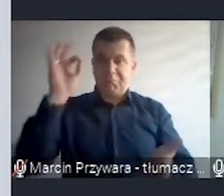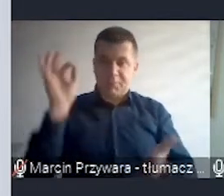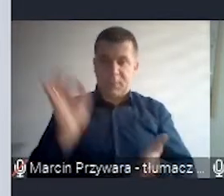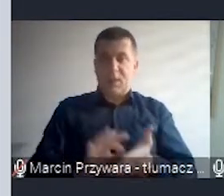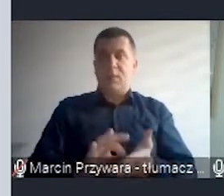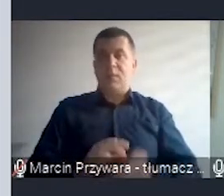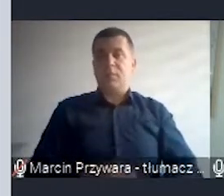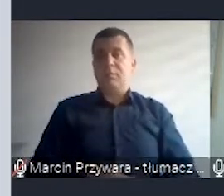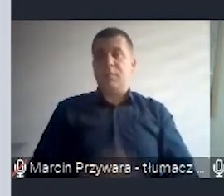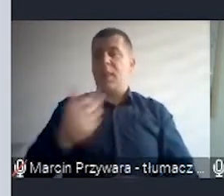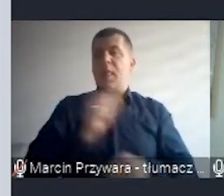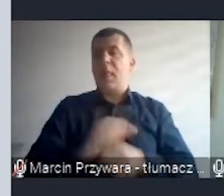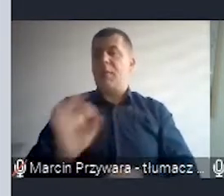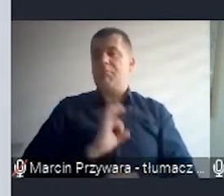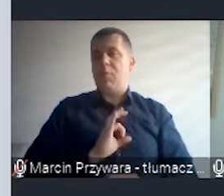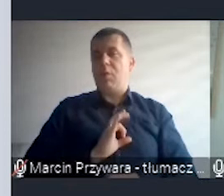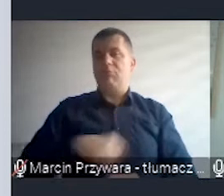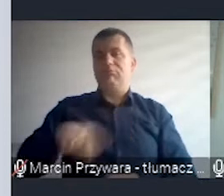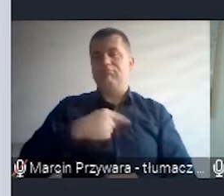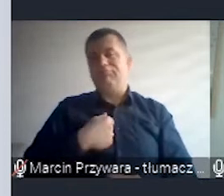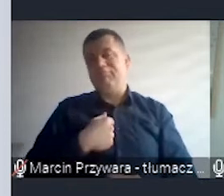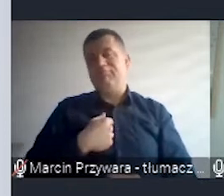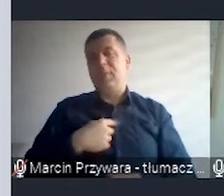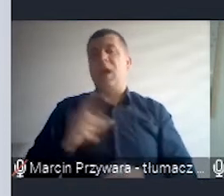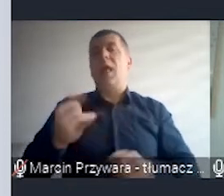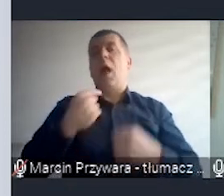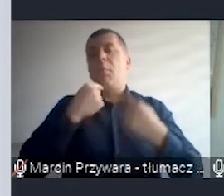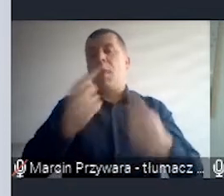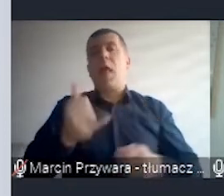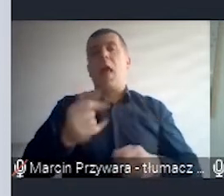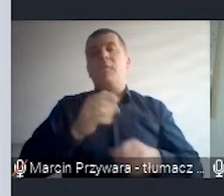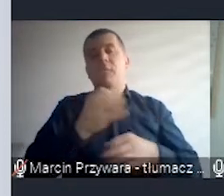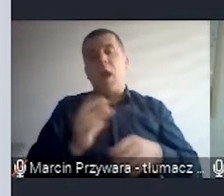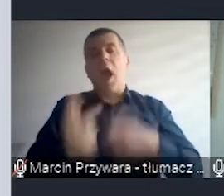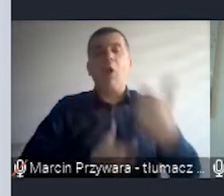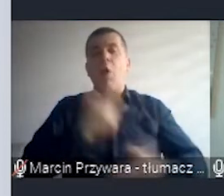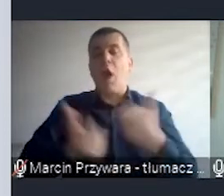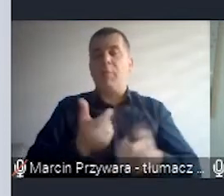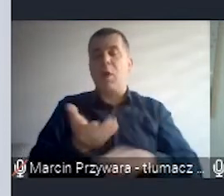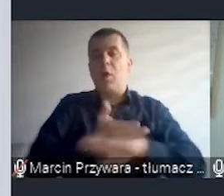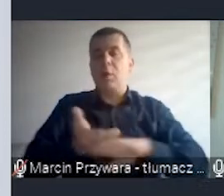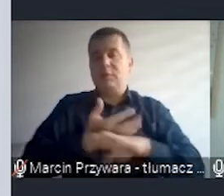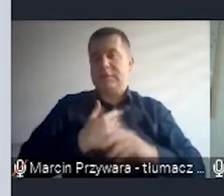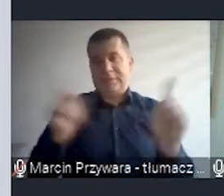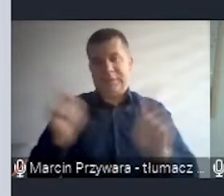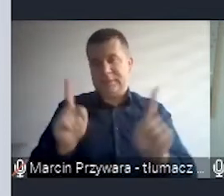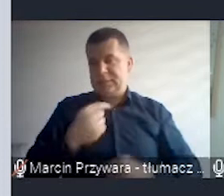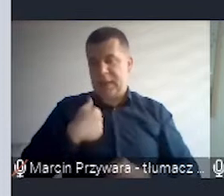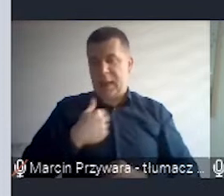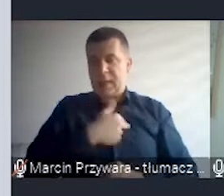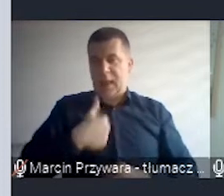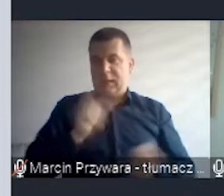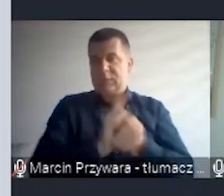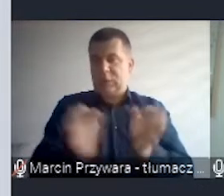pewnością nie jest moją rolą opowiedzenie Państwu, jak się tych nadużyć dopuścić, więc powiedziałbym, że to nasze